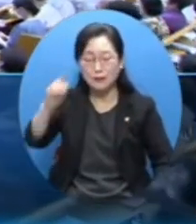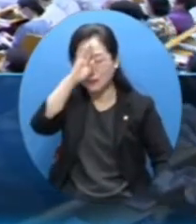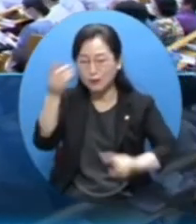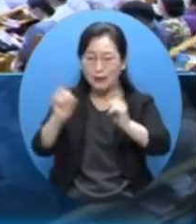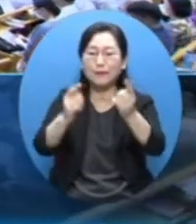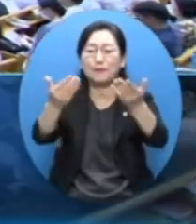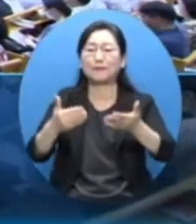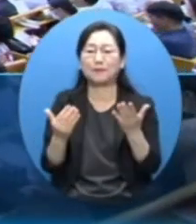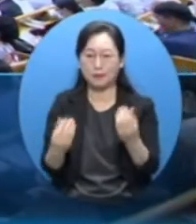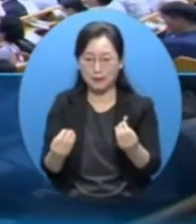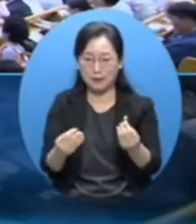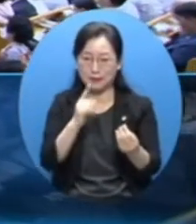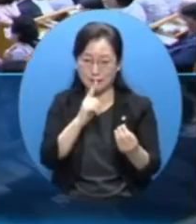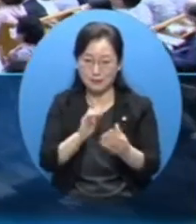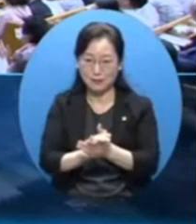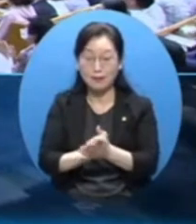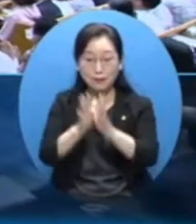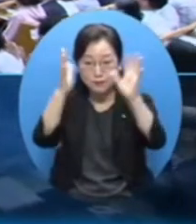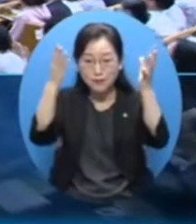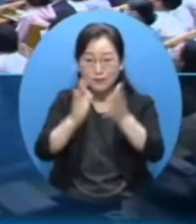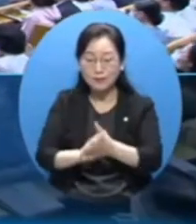받았도다 할렐루야